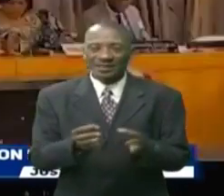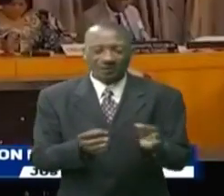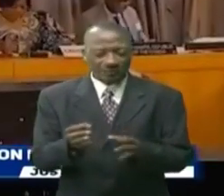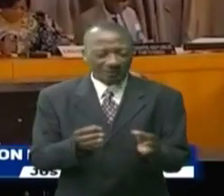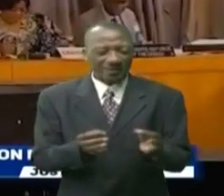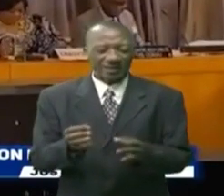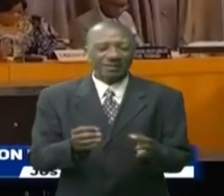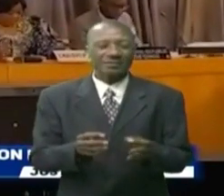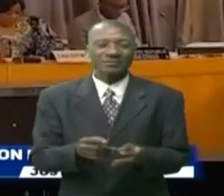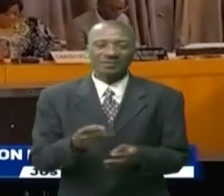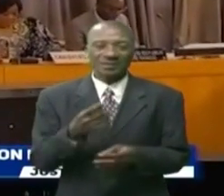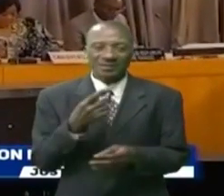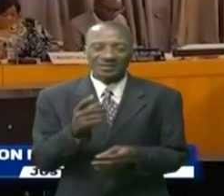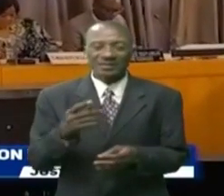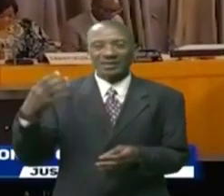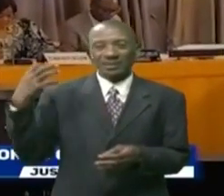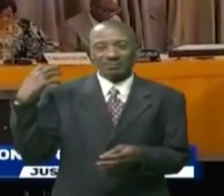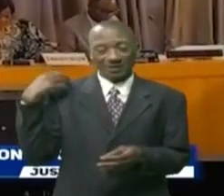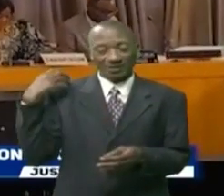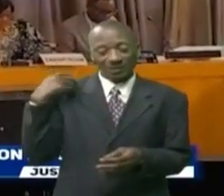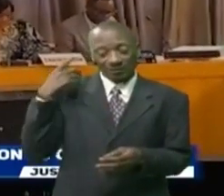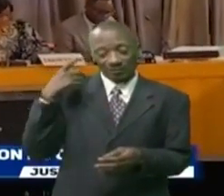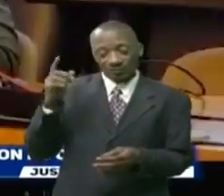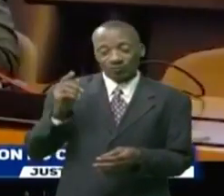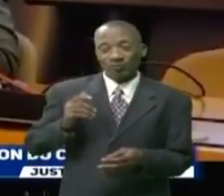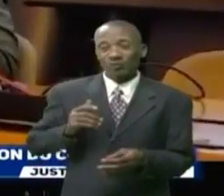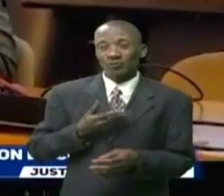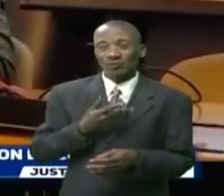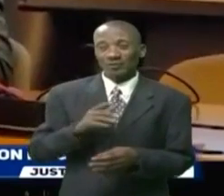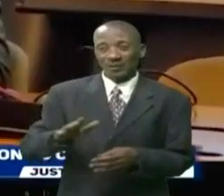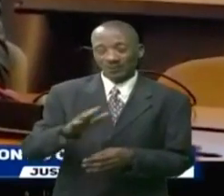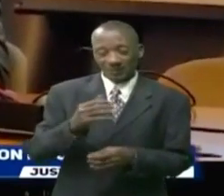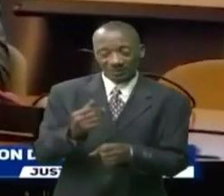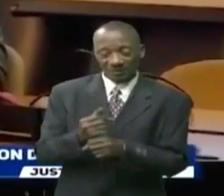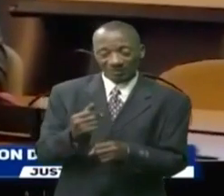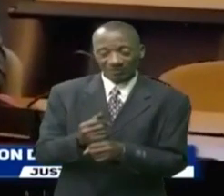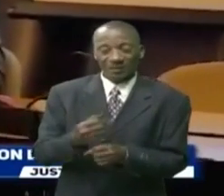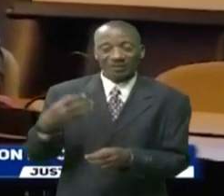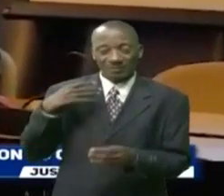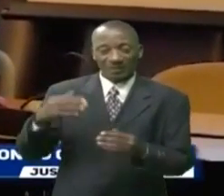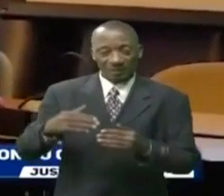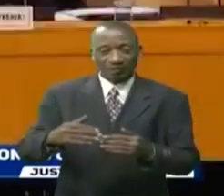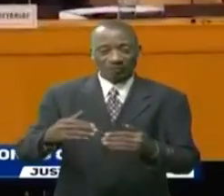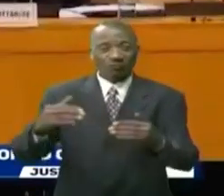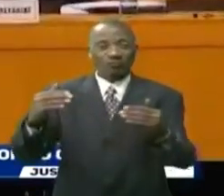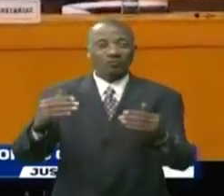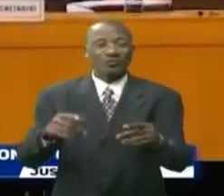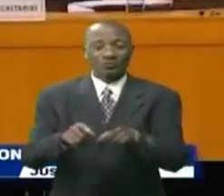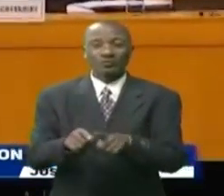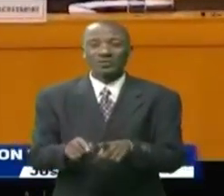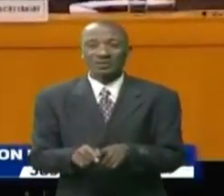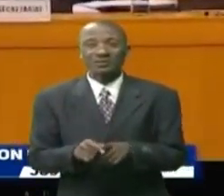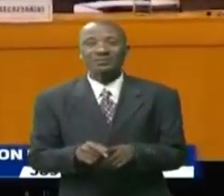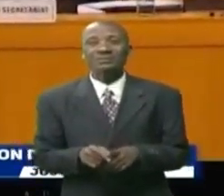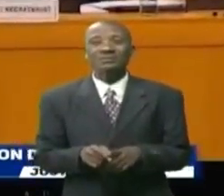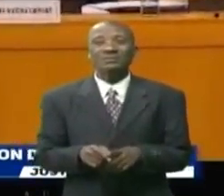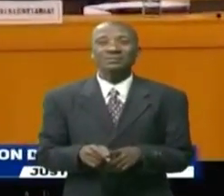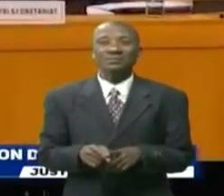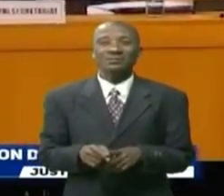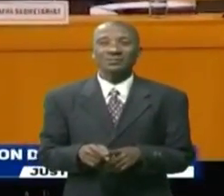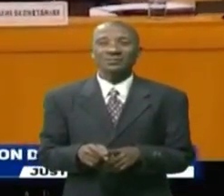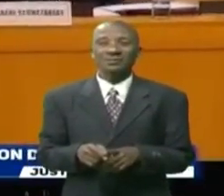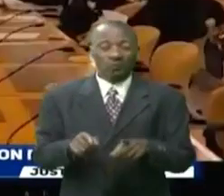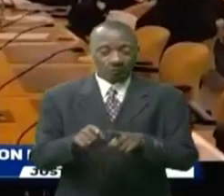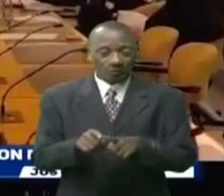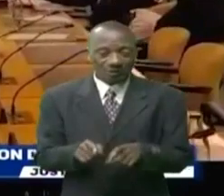institution est très large et point n'est besoin d'insister davantage sur l'importance de la prévention du crime et de la justice pénale dans